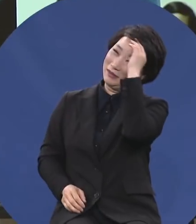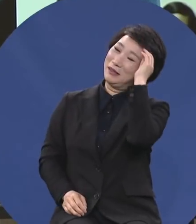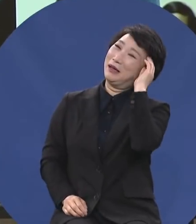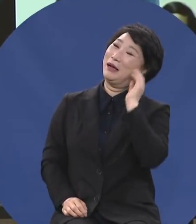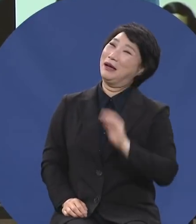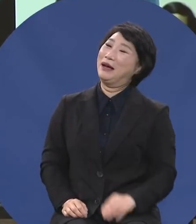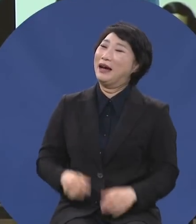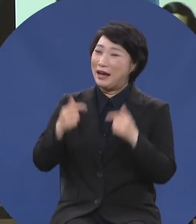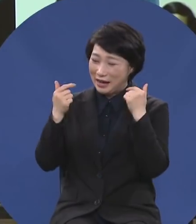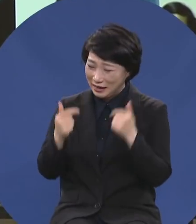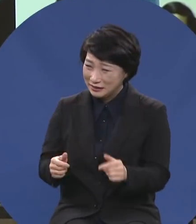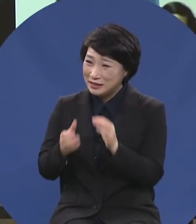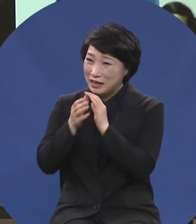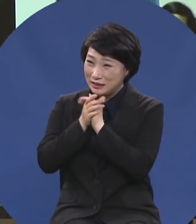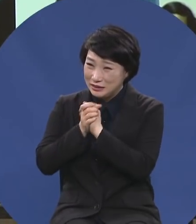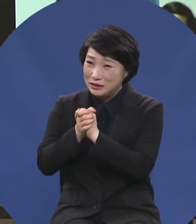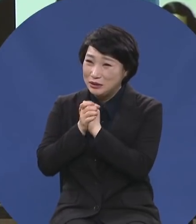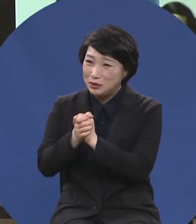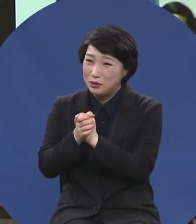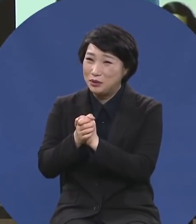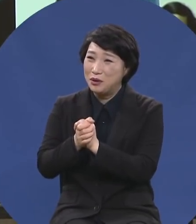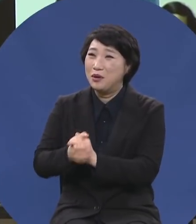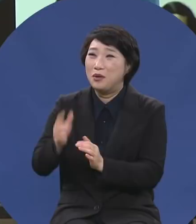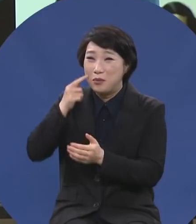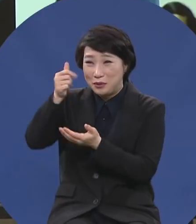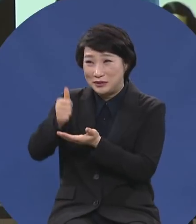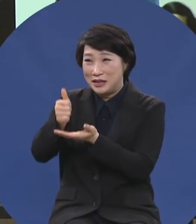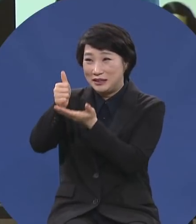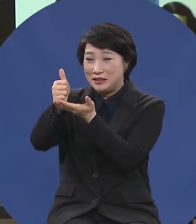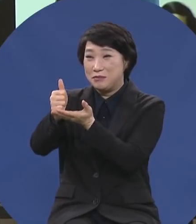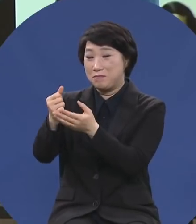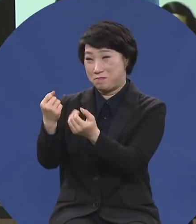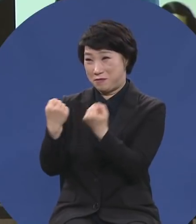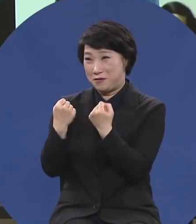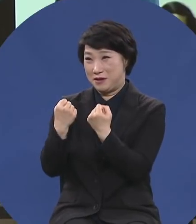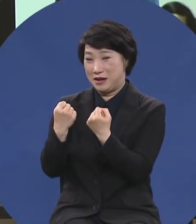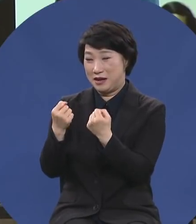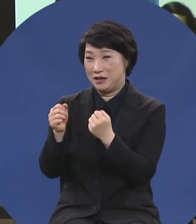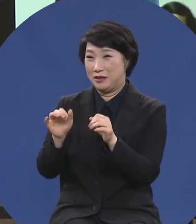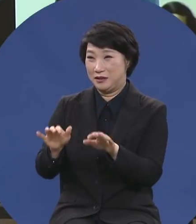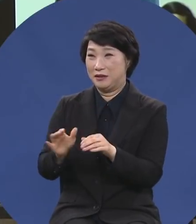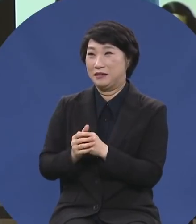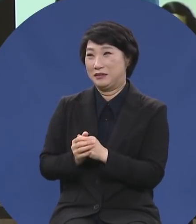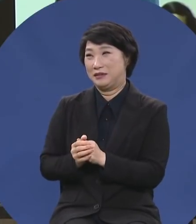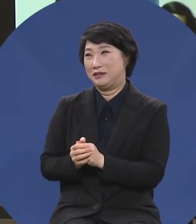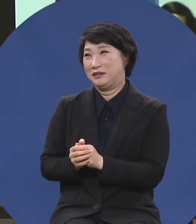그저 항상 기도가 우리 목사님 건강해서